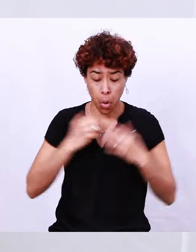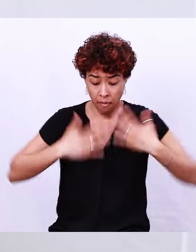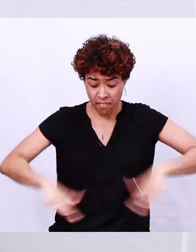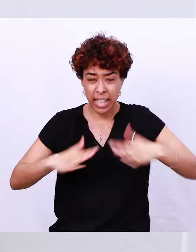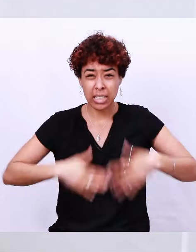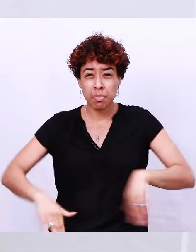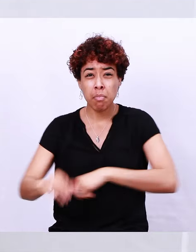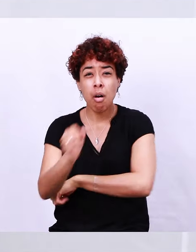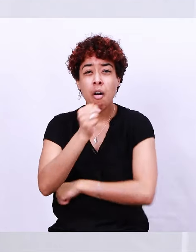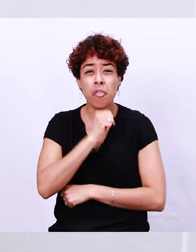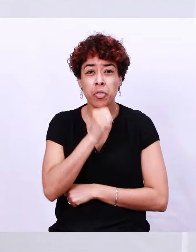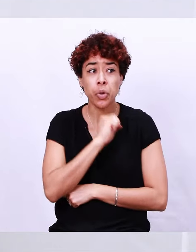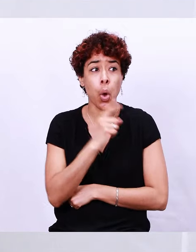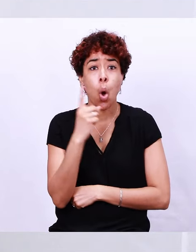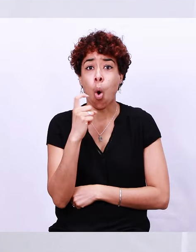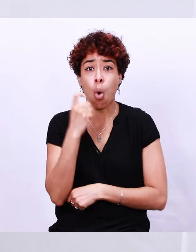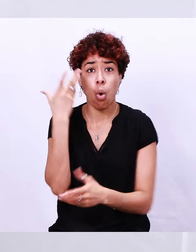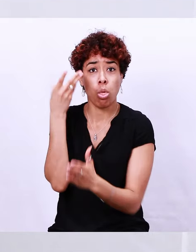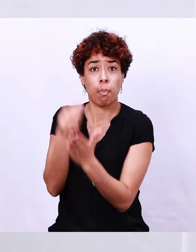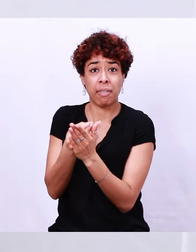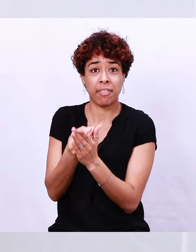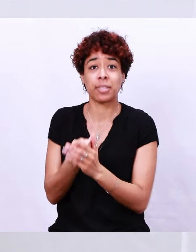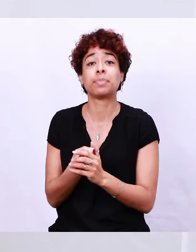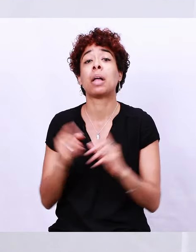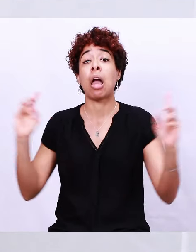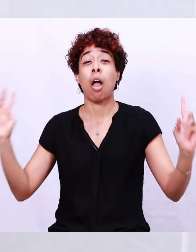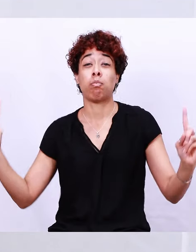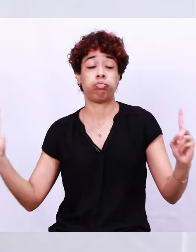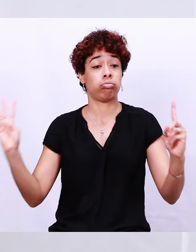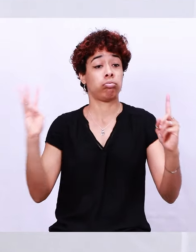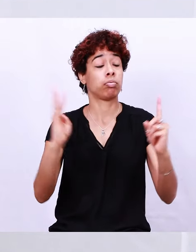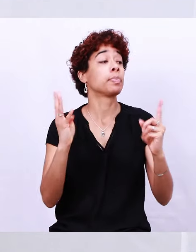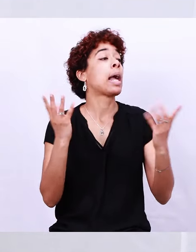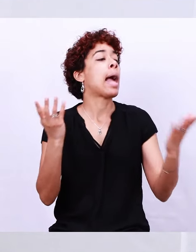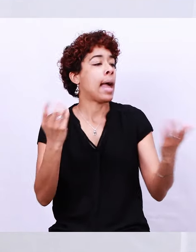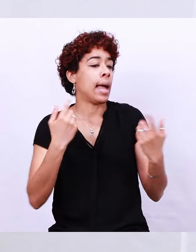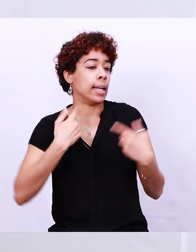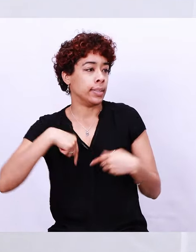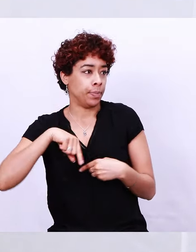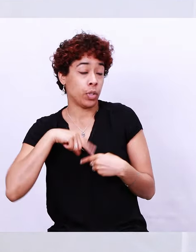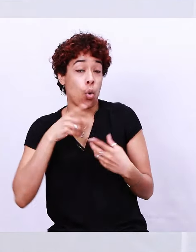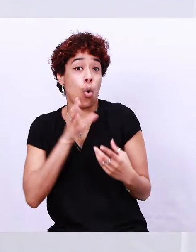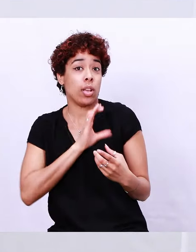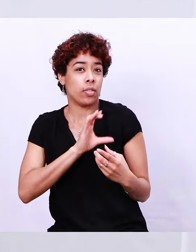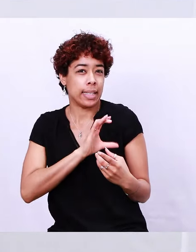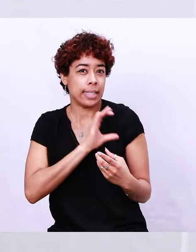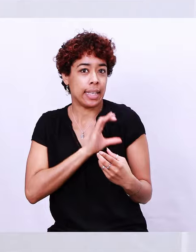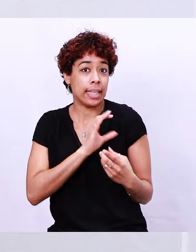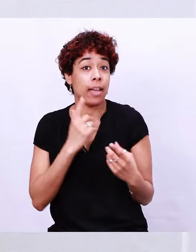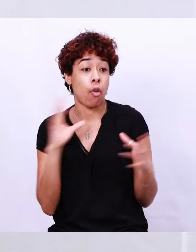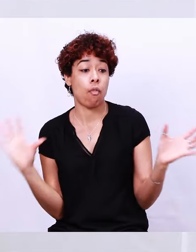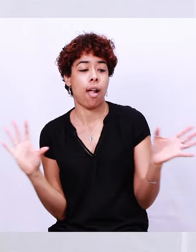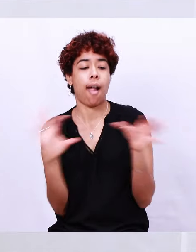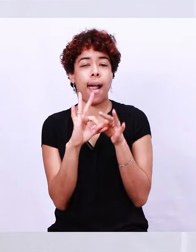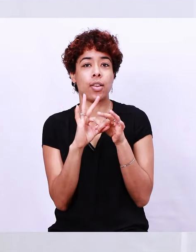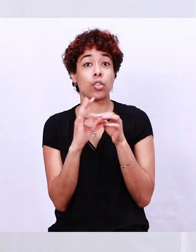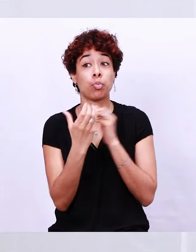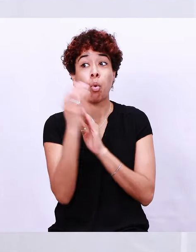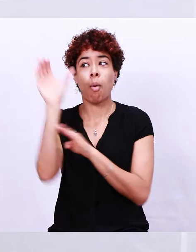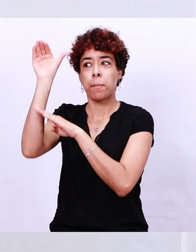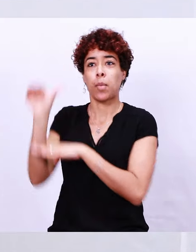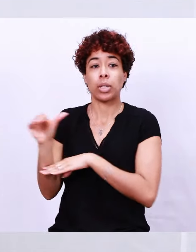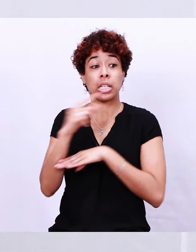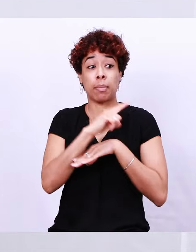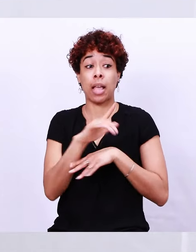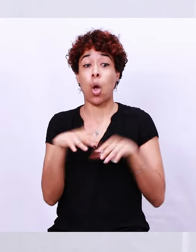usés et qui n'ont plus d'eau et quand ils vont arriver vers Josué ils vont dire bah nous ce que ce qu'il cherchait à faire c'était d'avoir une alliance de protection de dire